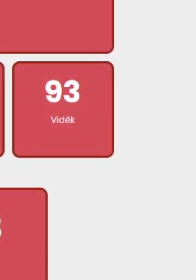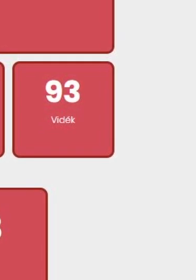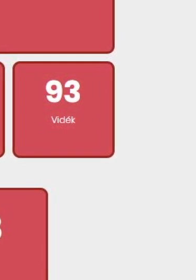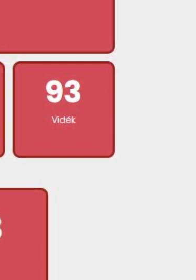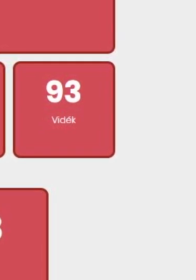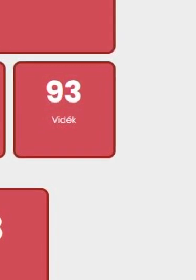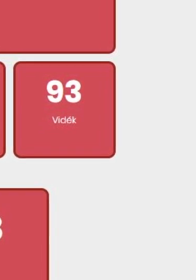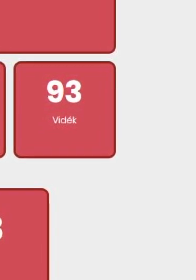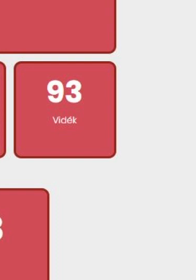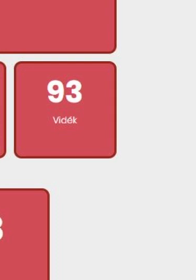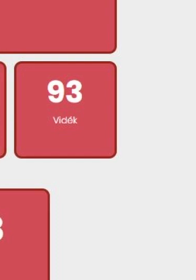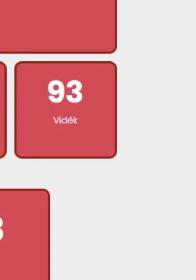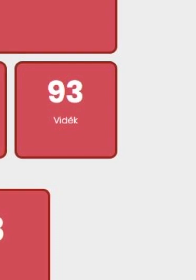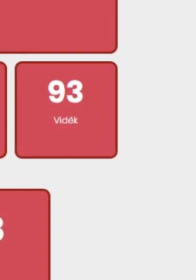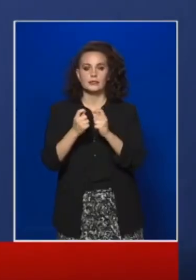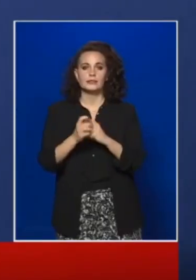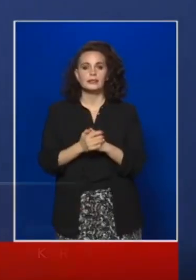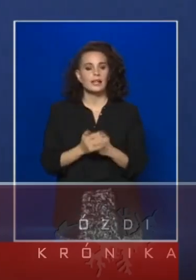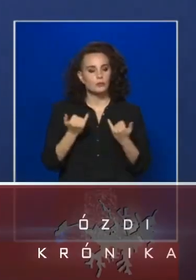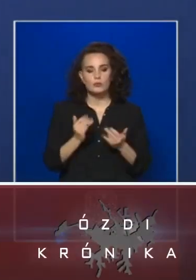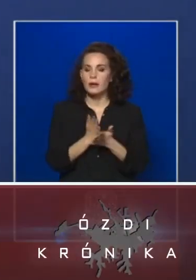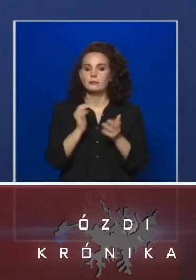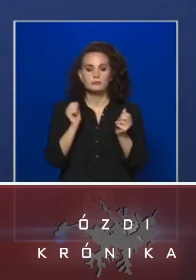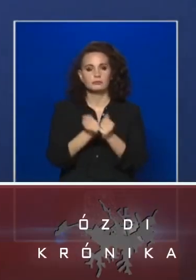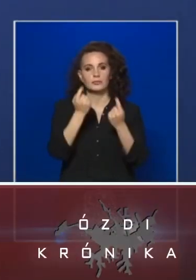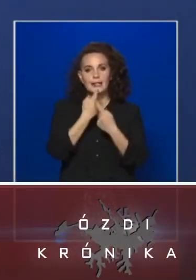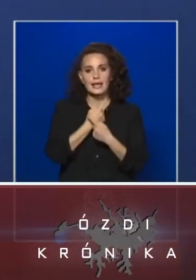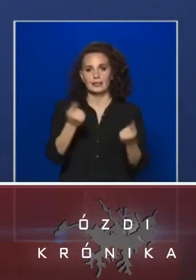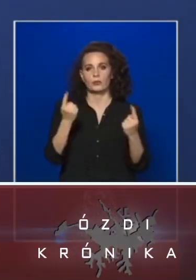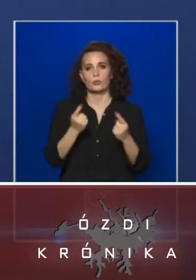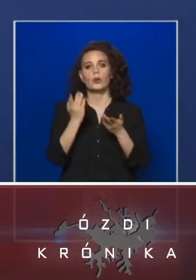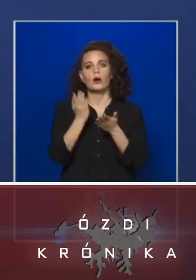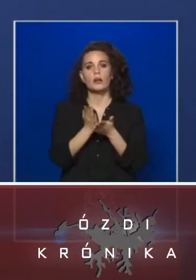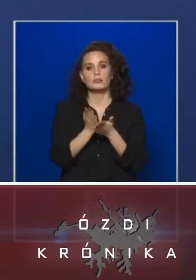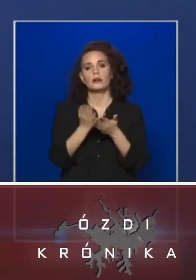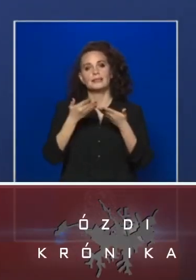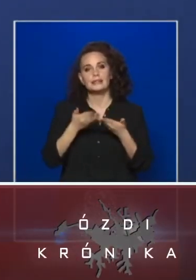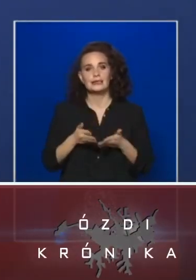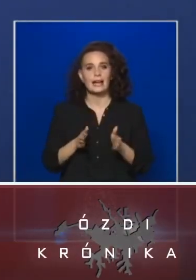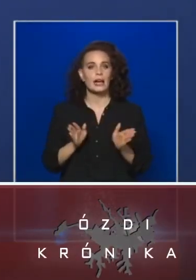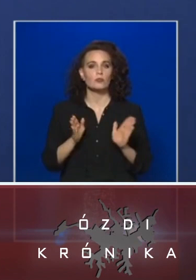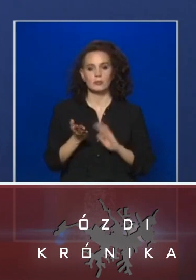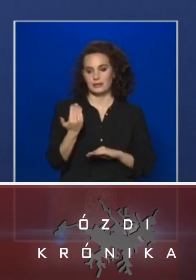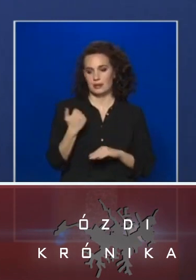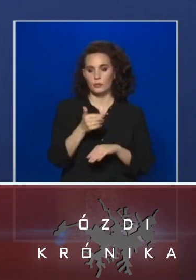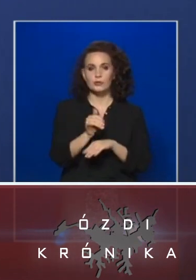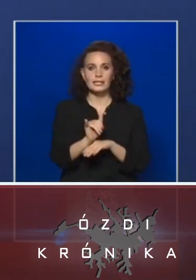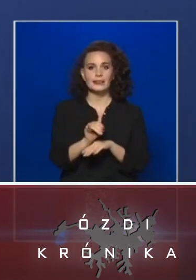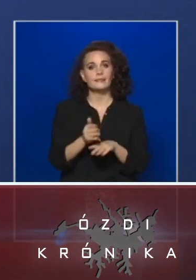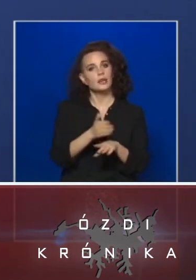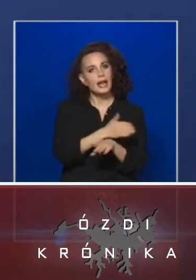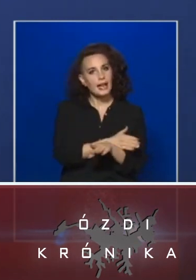közülük 658-an vannak kórházban. Az a nyitás, amit az elmúlt hét